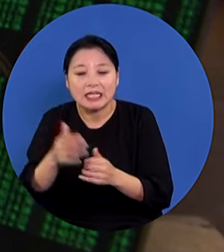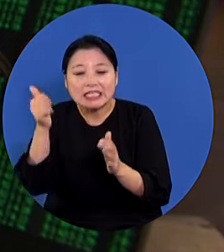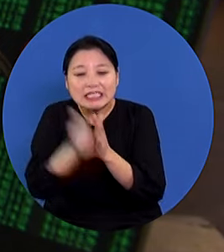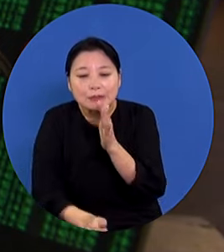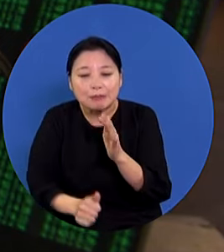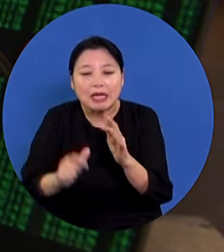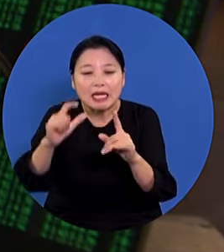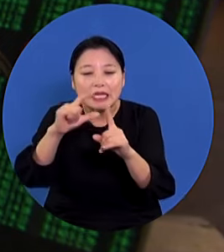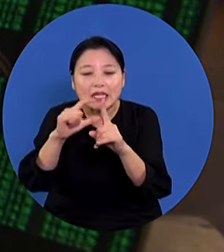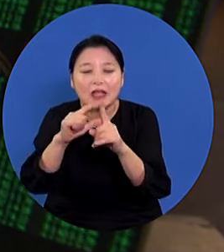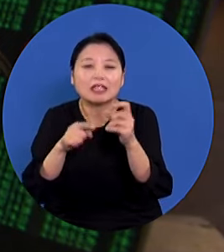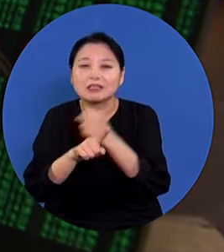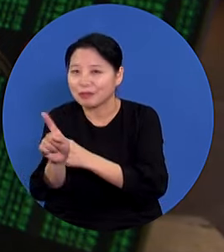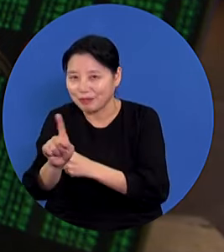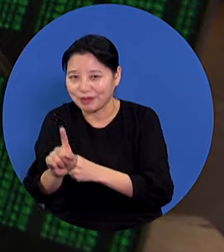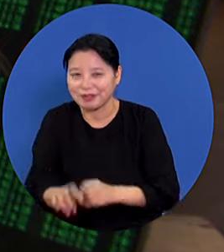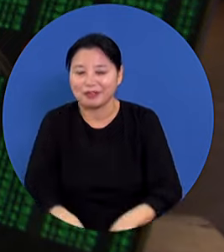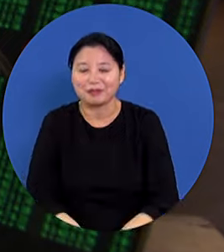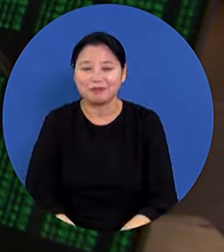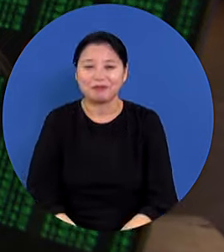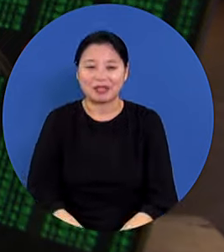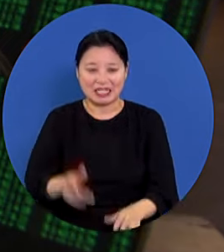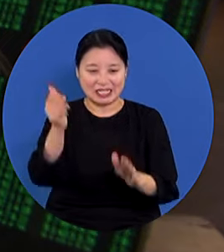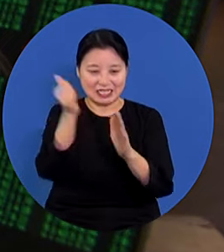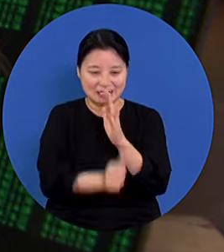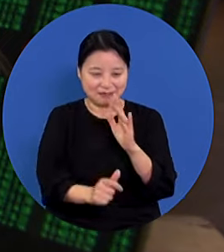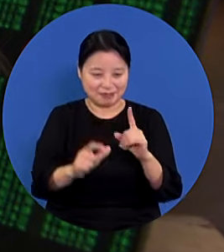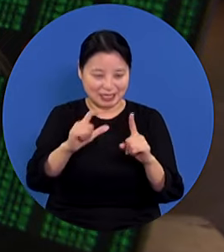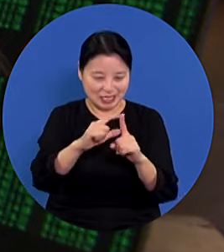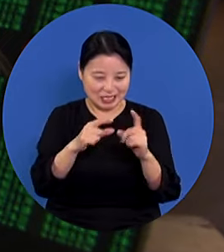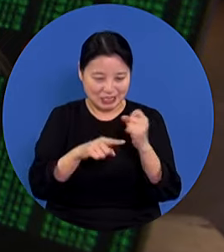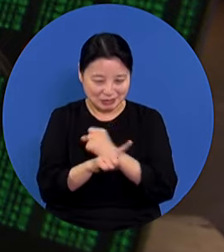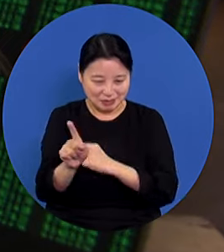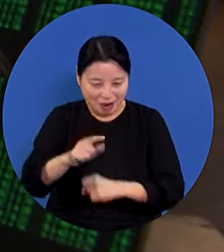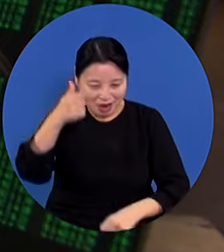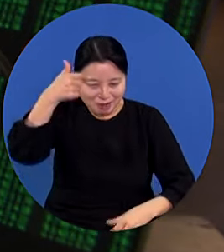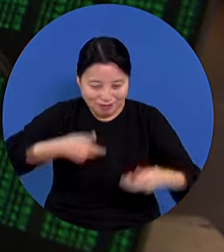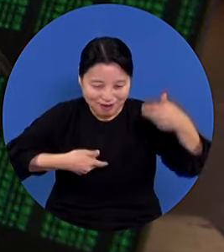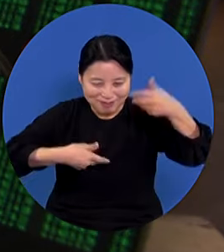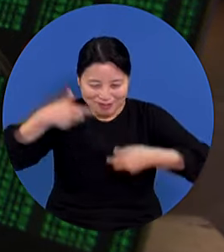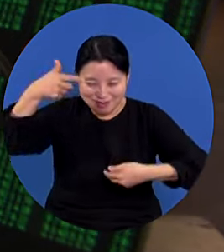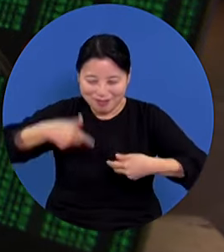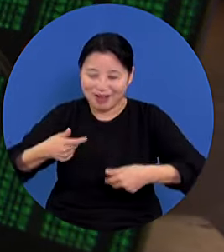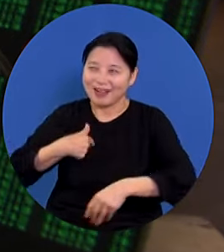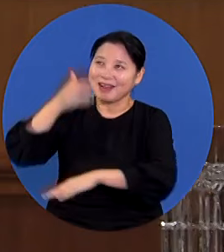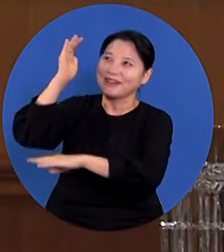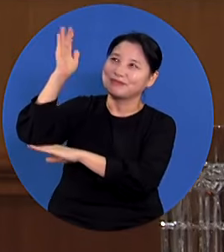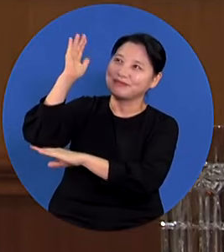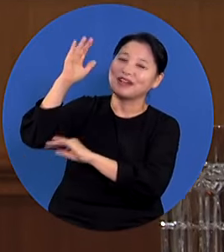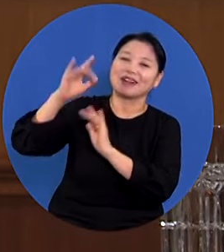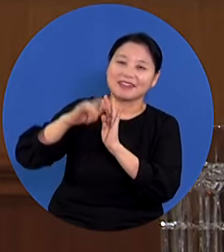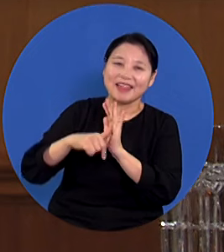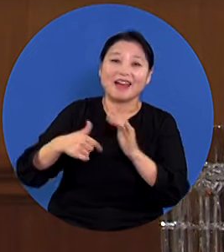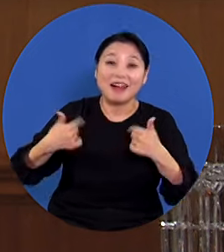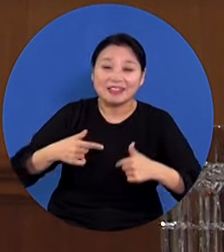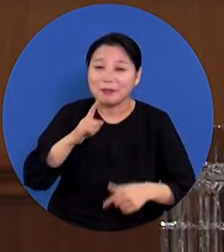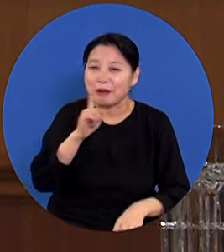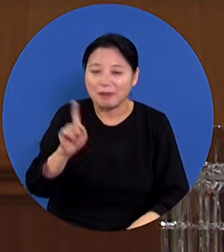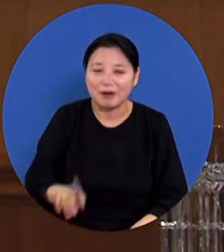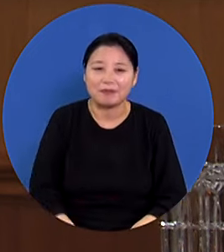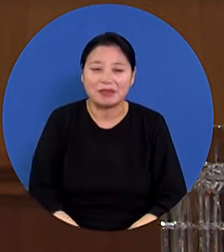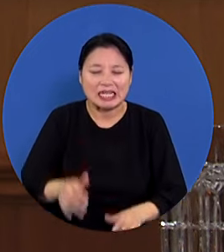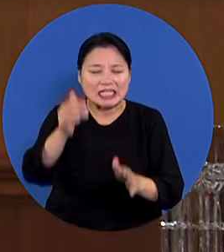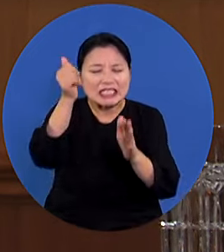뭐, 저는 그 질문을 제가 굉장히 많이 어디 강연에서 하는데 예. 제가 느낀 게